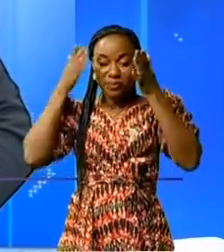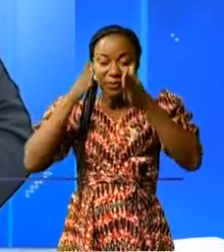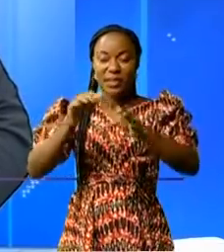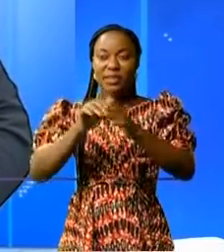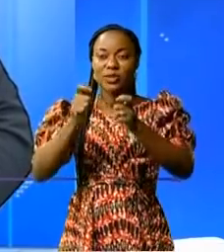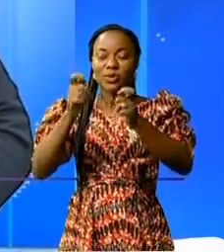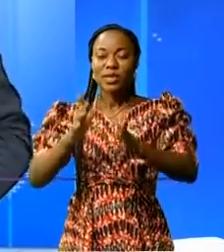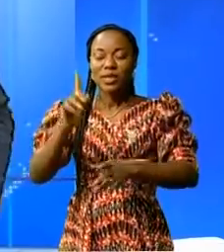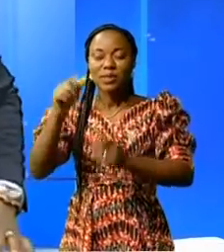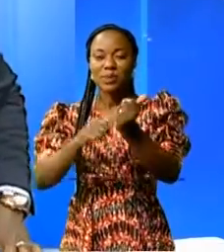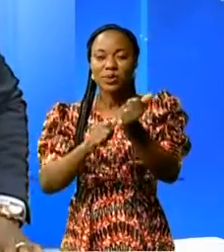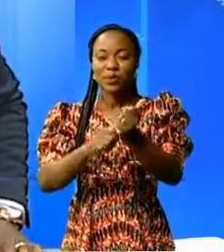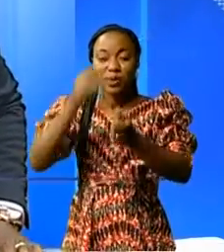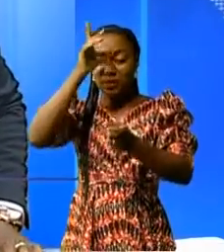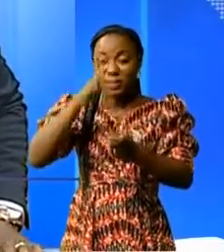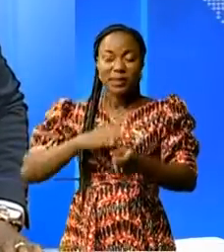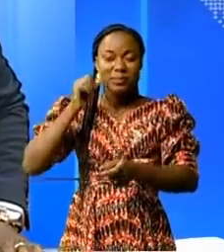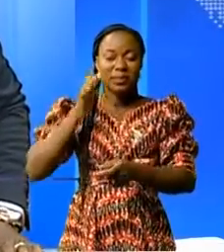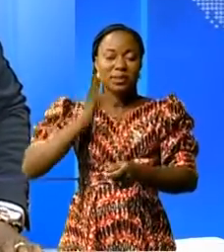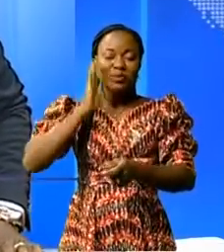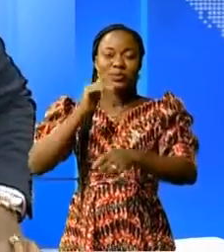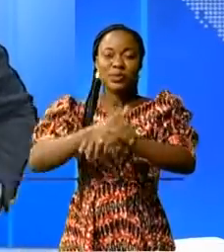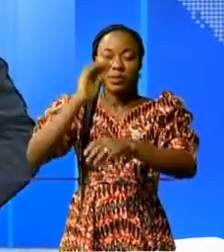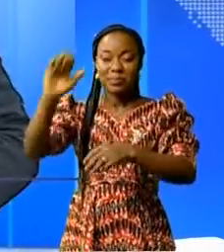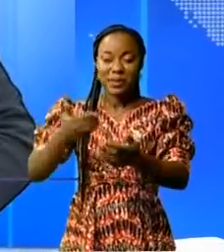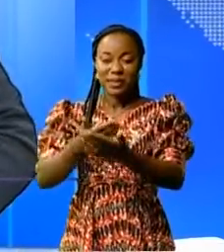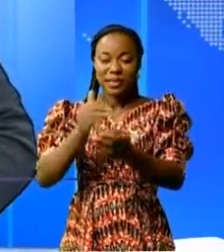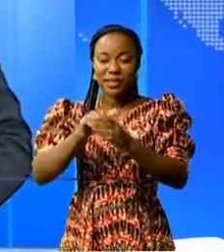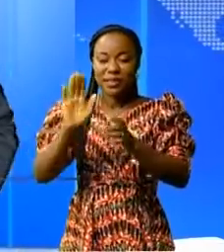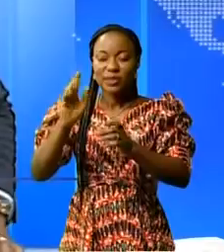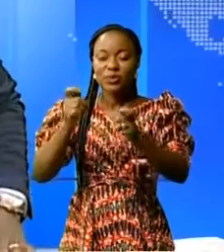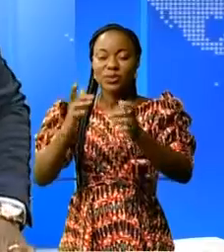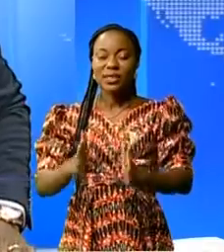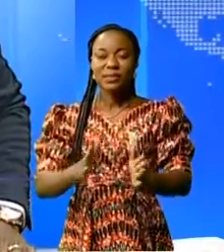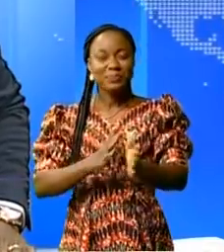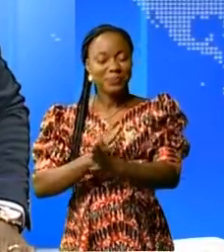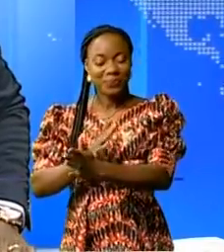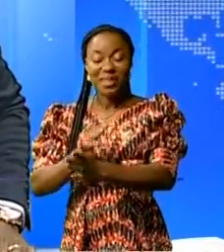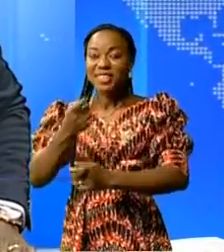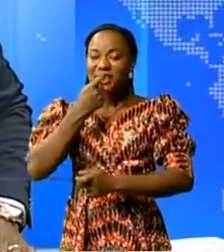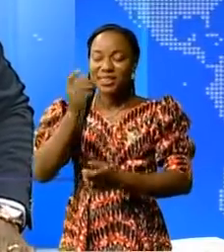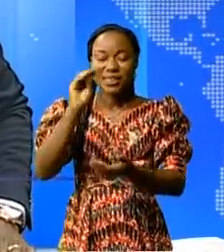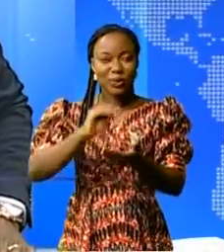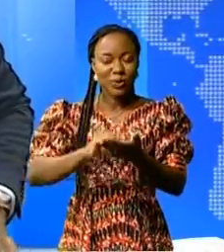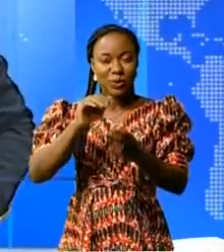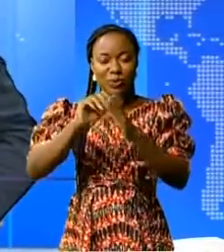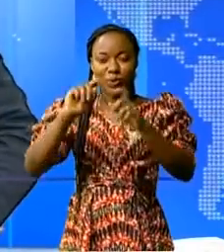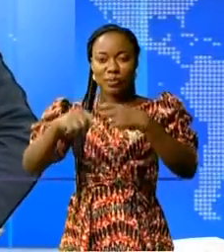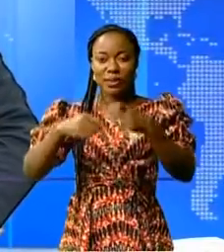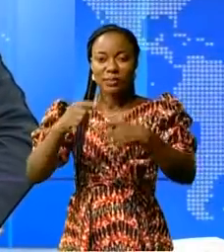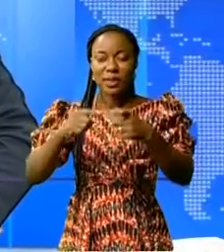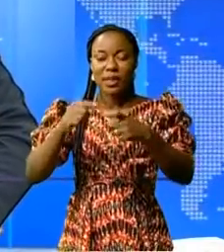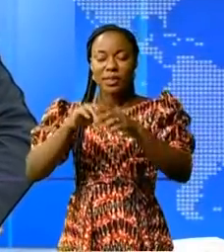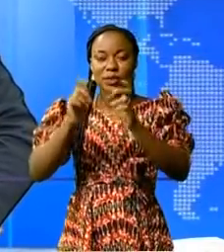supporter mesdames et messieurs bonsoir et bienvenue dans votre journal je le disais en titre de ces journal la rentrée scolaire